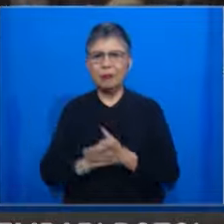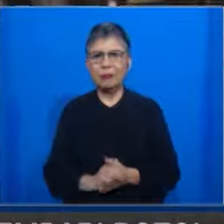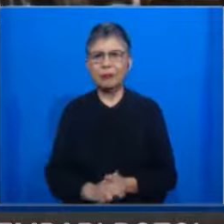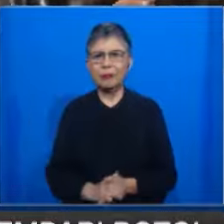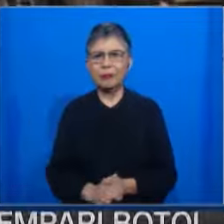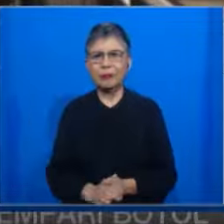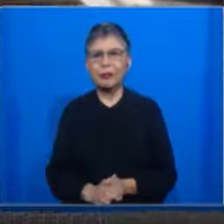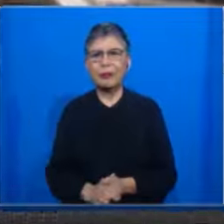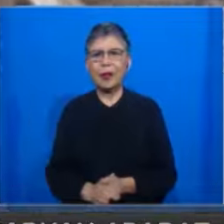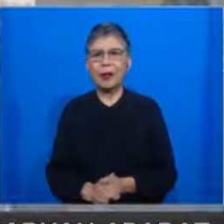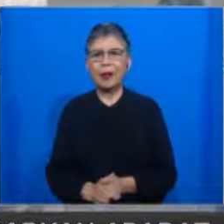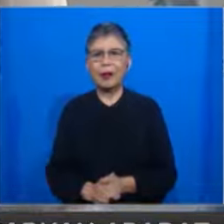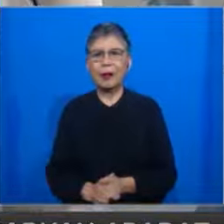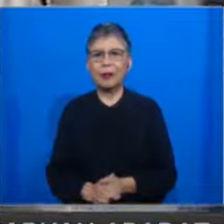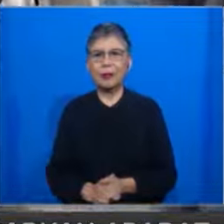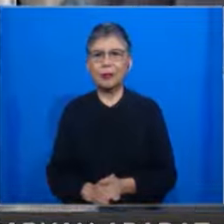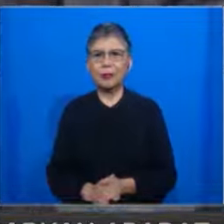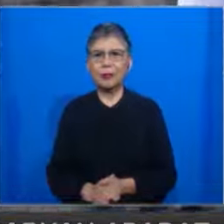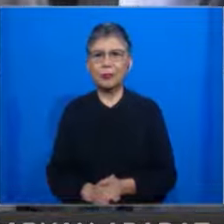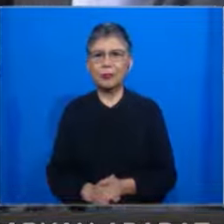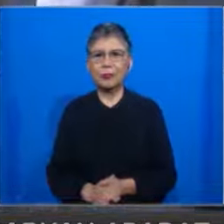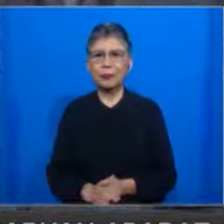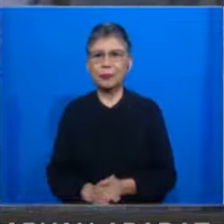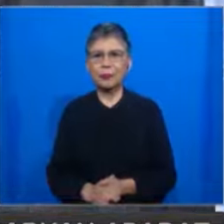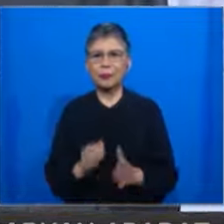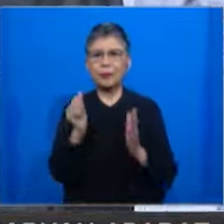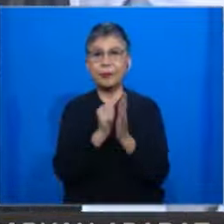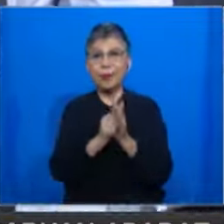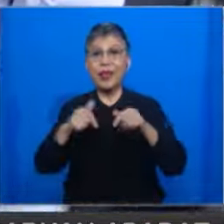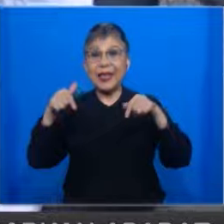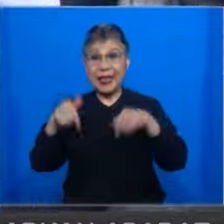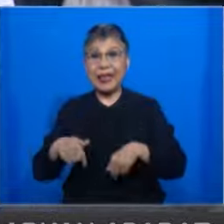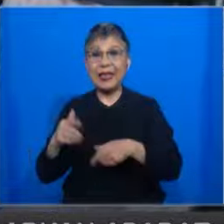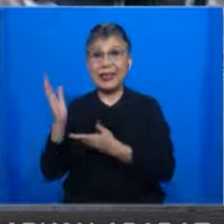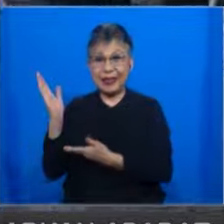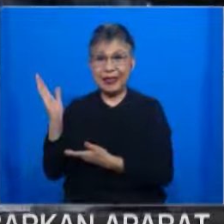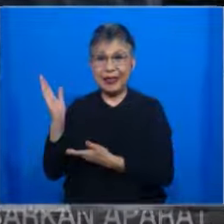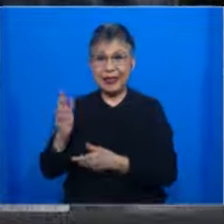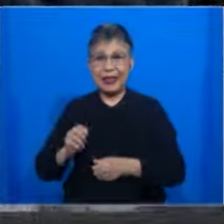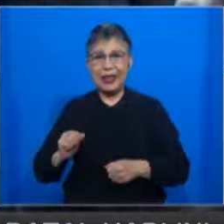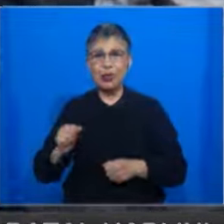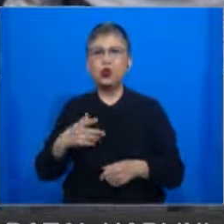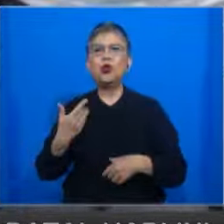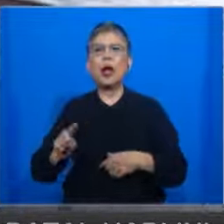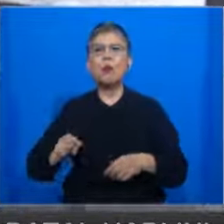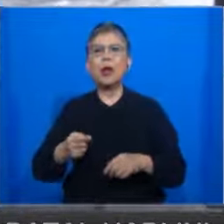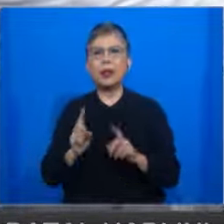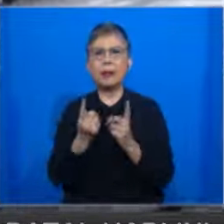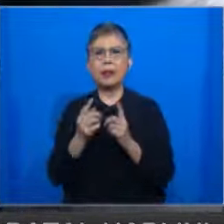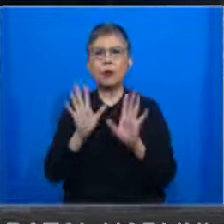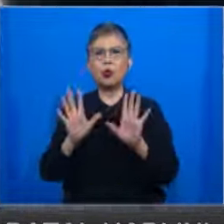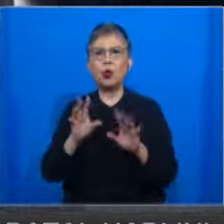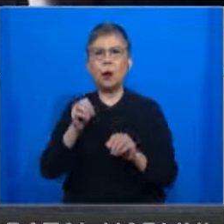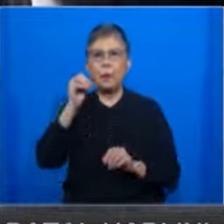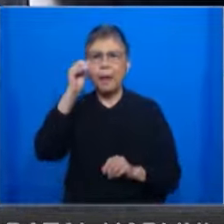Bisa saya kembali ulas, Benny, bahwa acara ini sendiri ataupun aksi ini sendiri sudah dilakukan sejak pukul 10 pagi